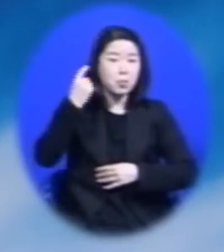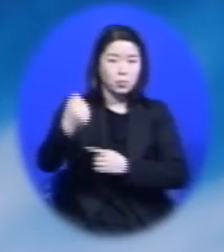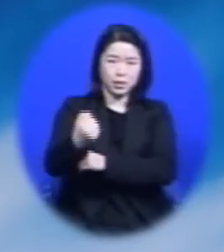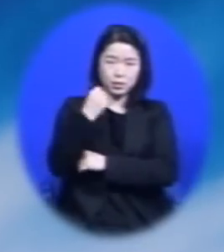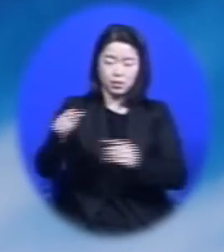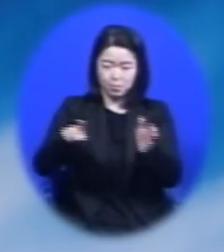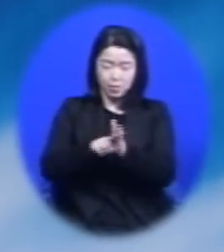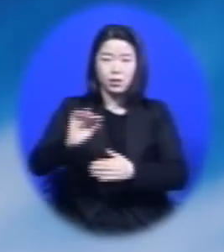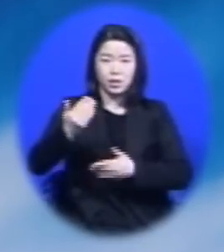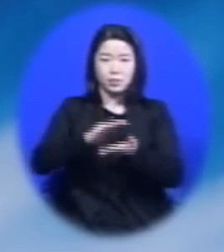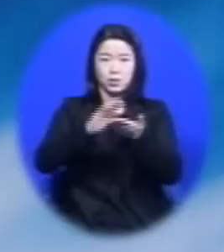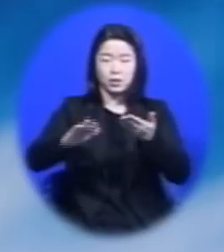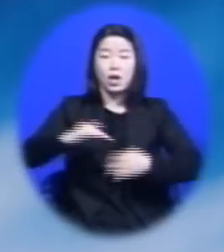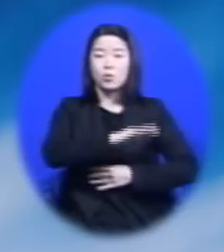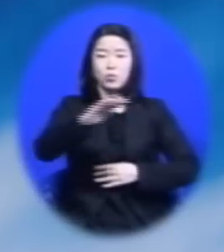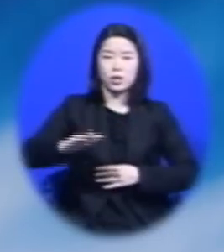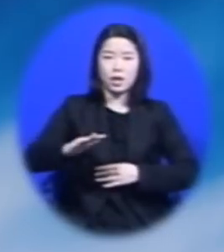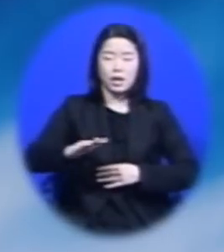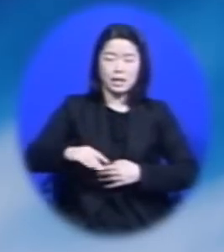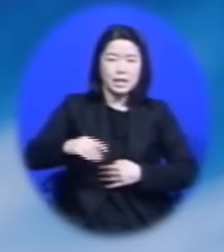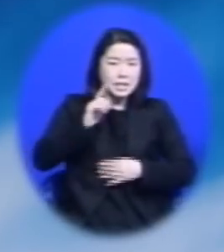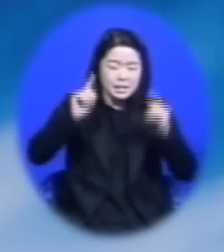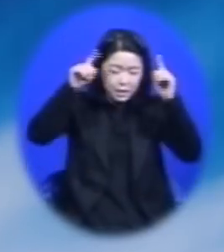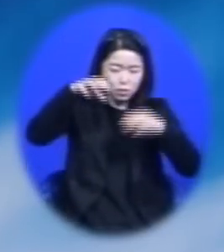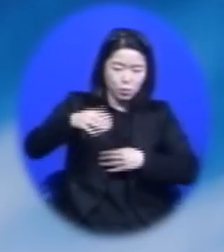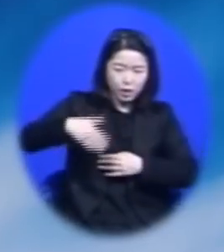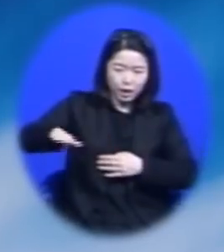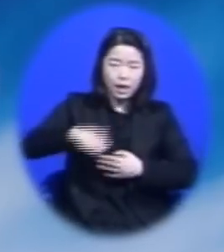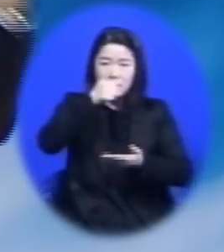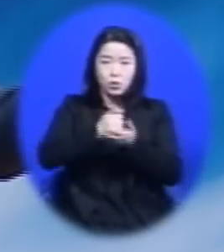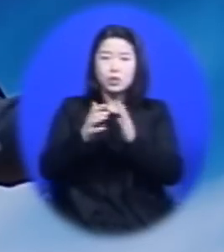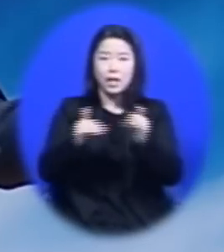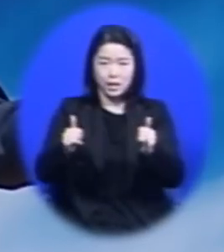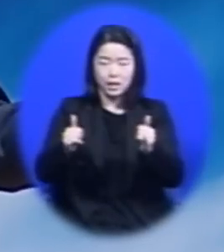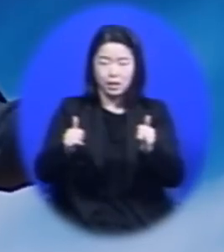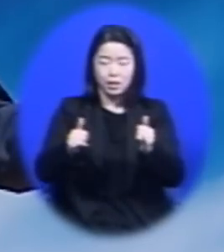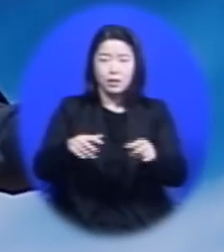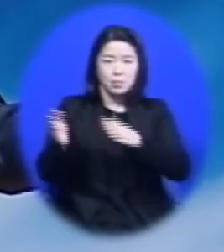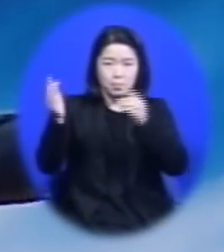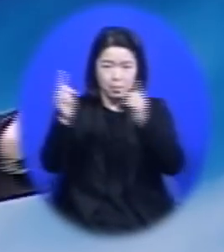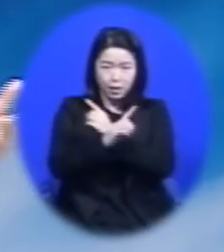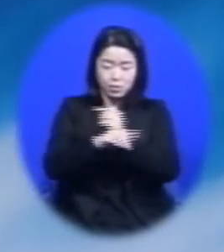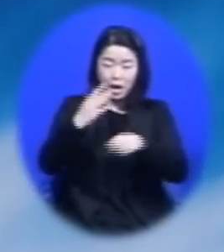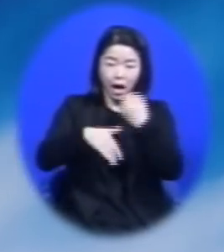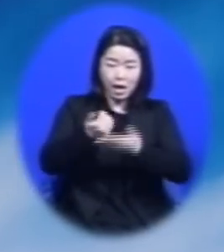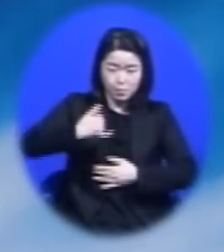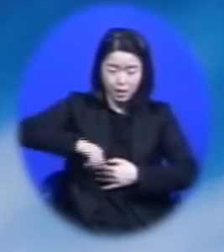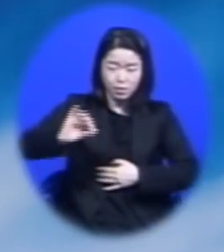믿어야 합니다 우리가 지옥에 갈 수밖에 없는 죄인이 하나님의 자녀가 되는 이런 놀라운